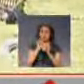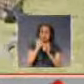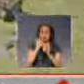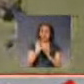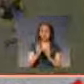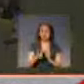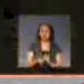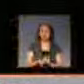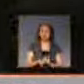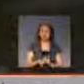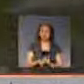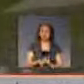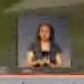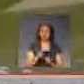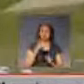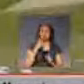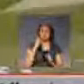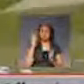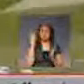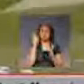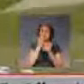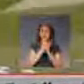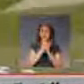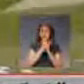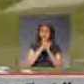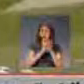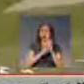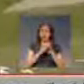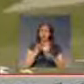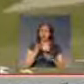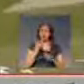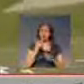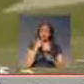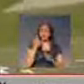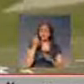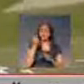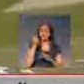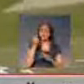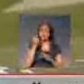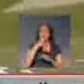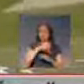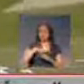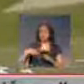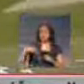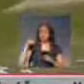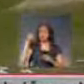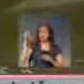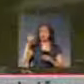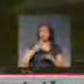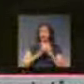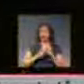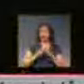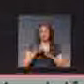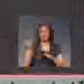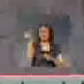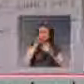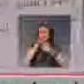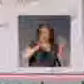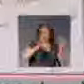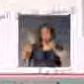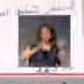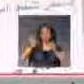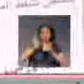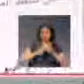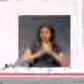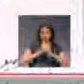الصرف الصحي الاعتمادات موجودة لمنطقة العزبة البيضاء 40 مليون، التصميمات خلصانة، الرسومات خلصانة، الأرض